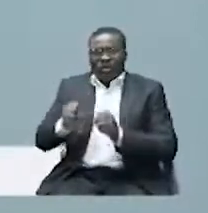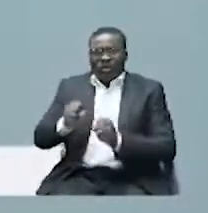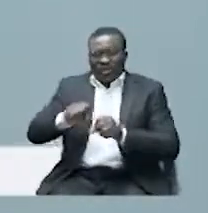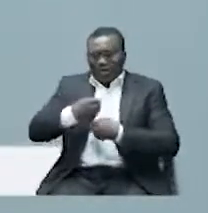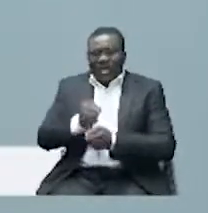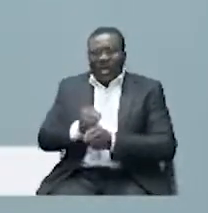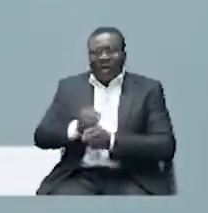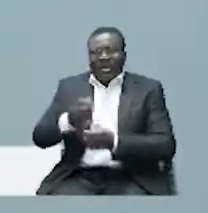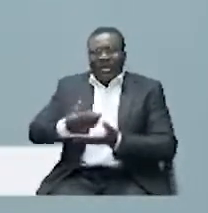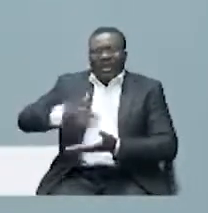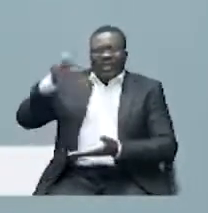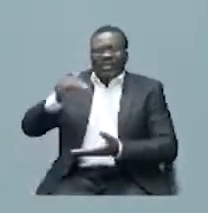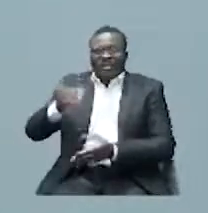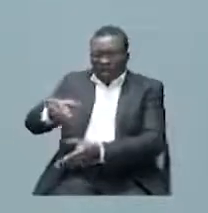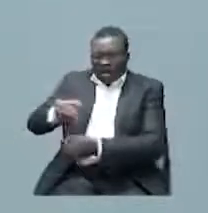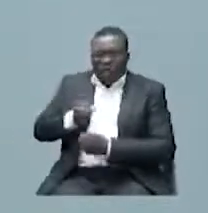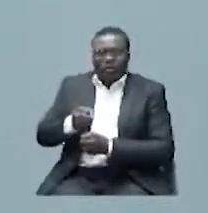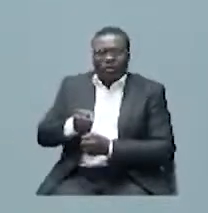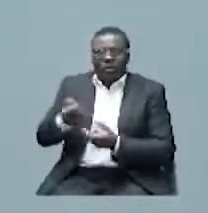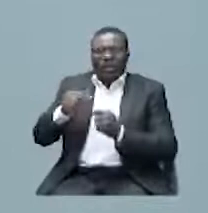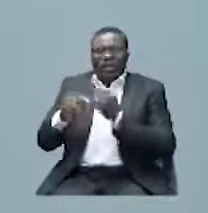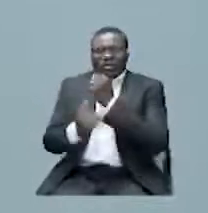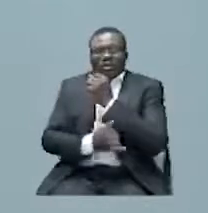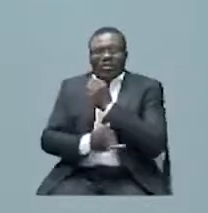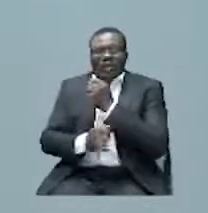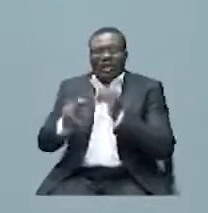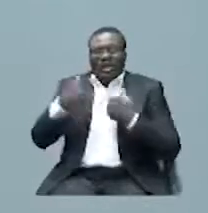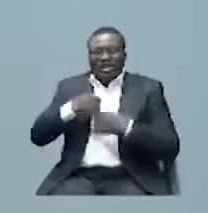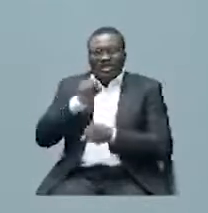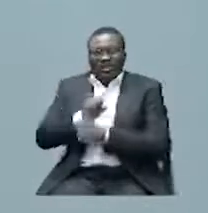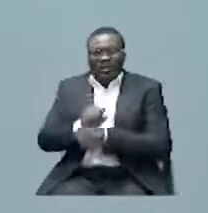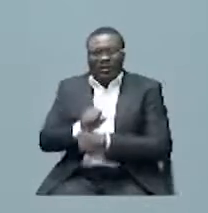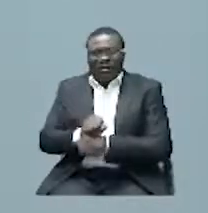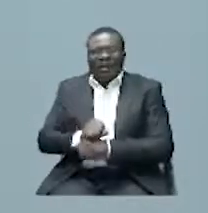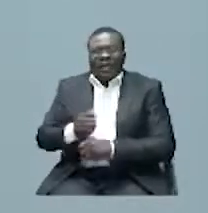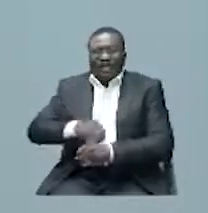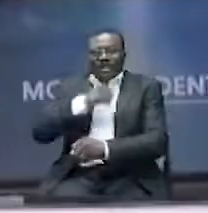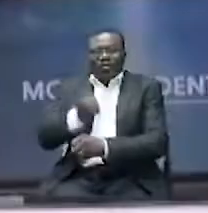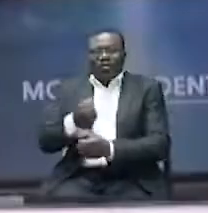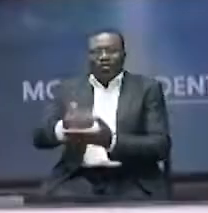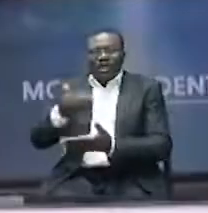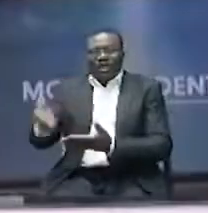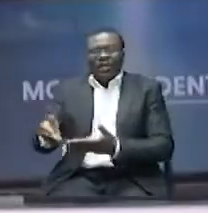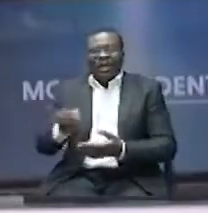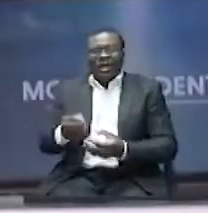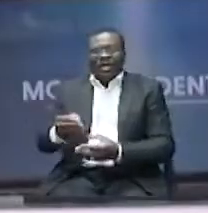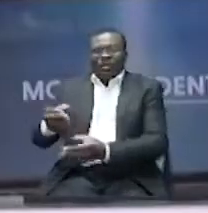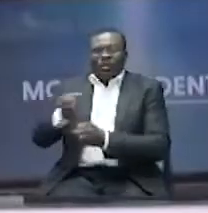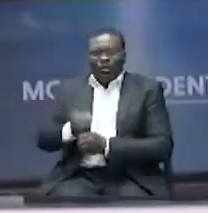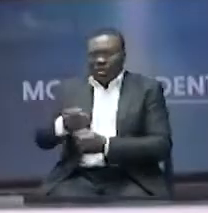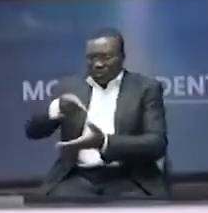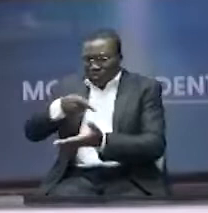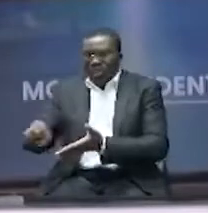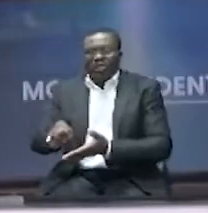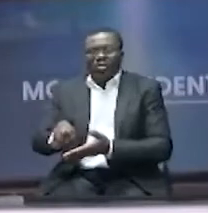de la richesse, consomme. Parce que dans un pays, quand il y a de l'emploi, quand il y a du pouvoir d'achat, nous consommons. Et en consommant, nous payons des